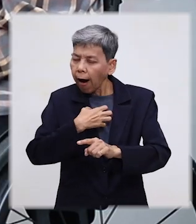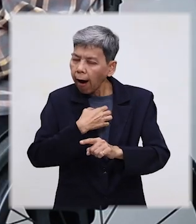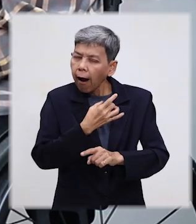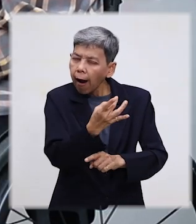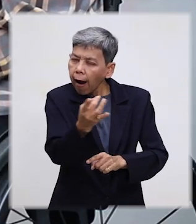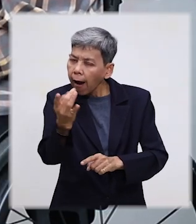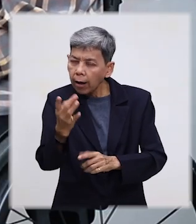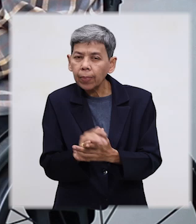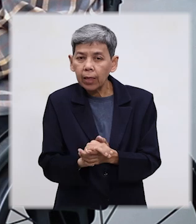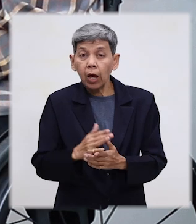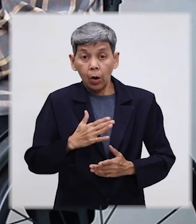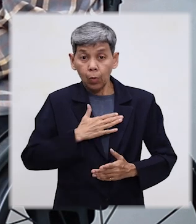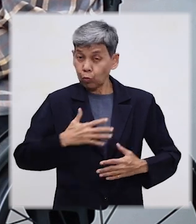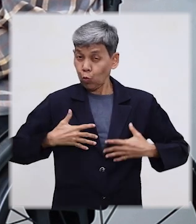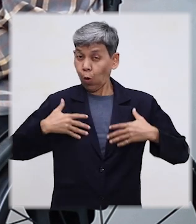ช่วงนึงก็คือการหาข้อมูล